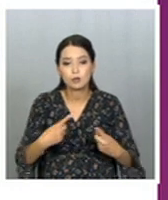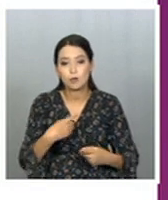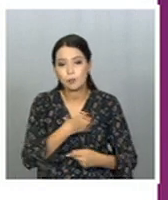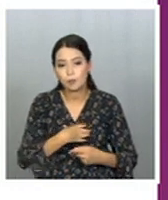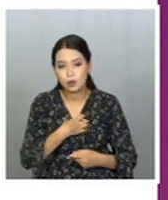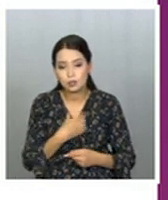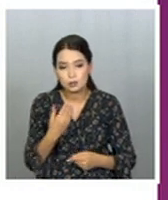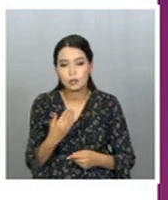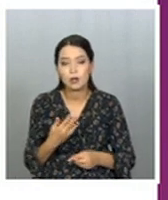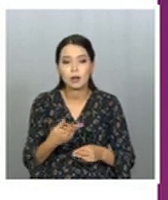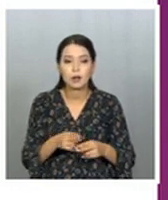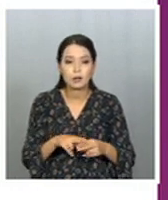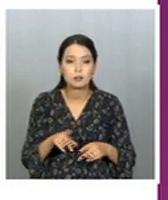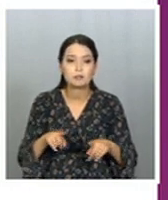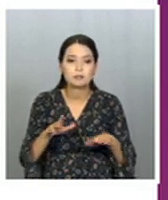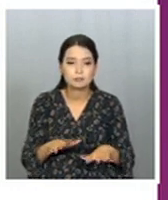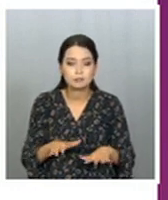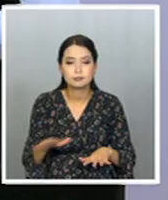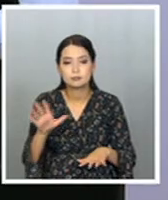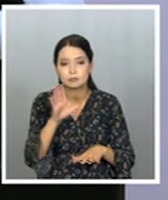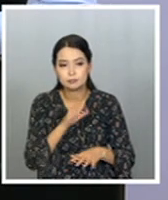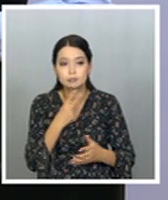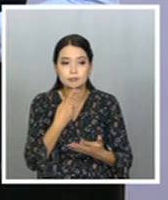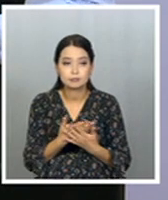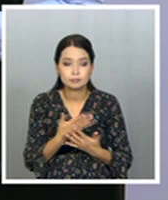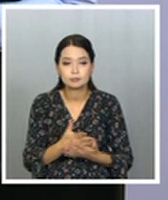яғни санасуды анықтап көрсетті.